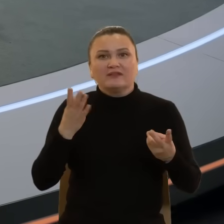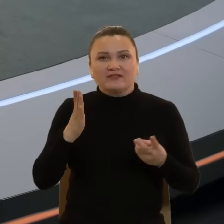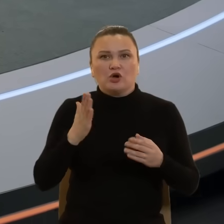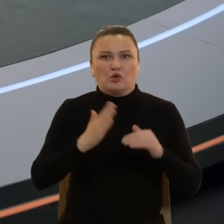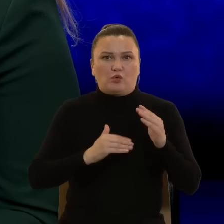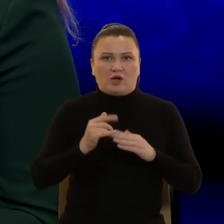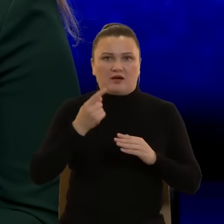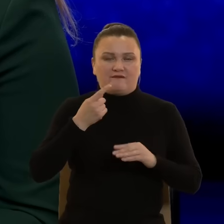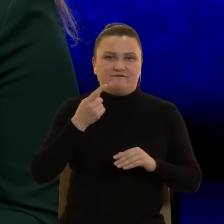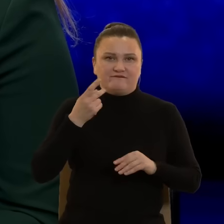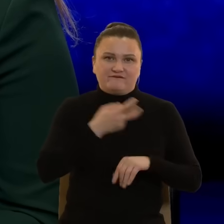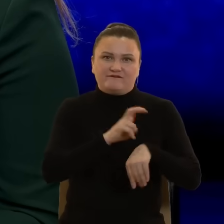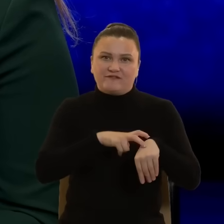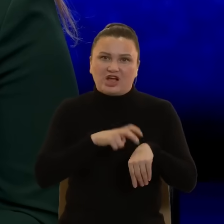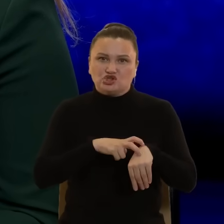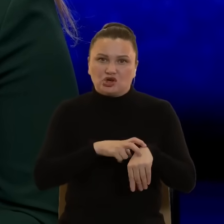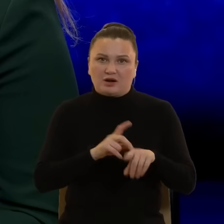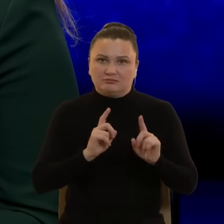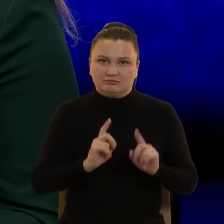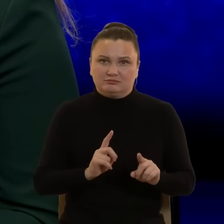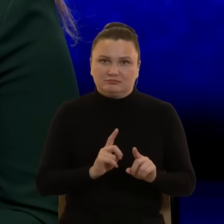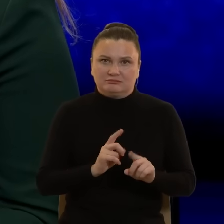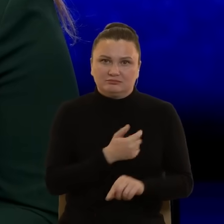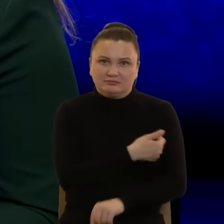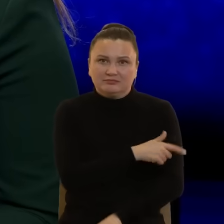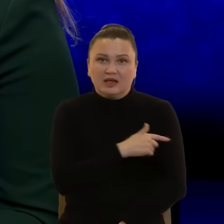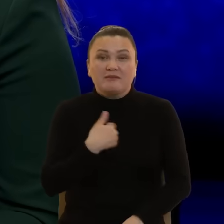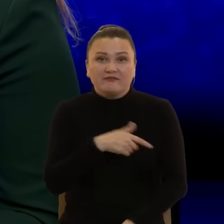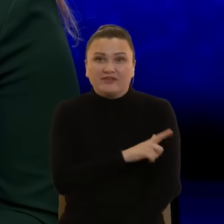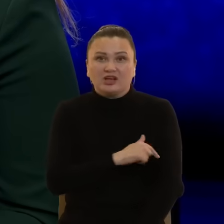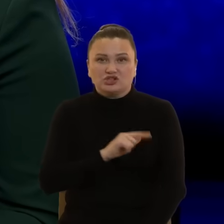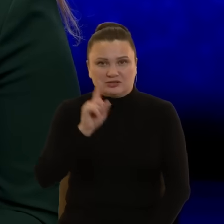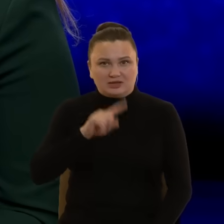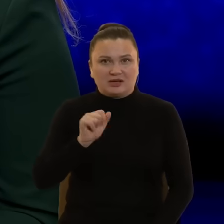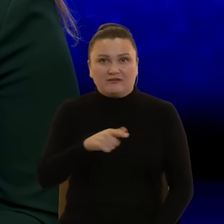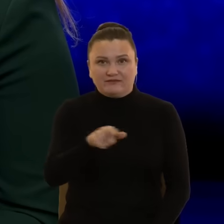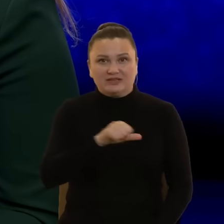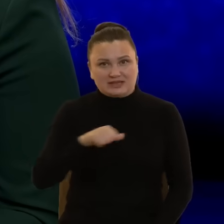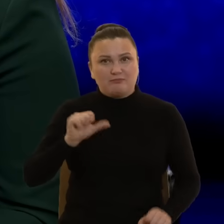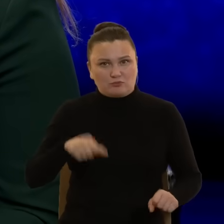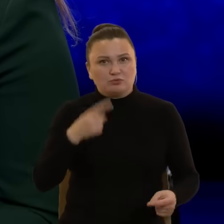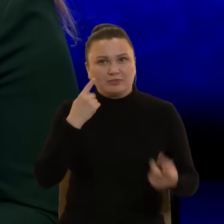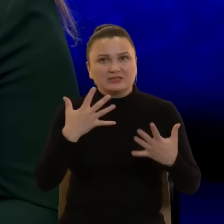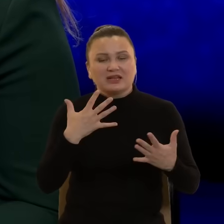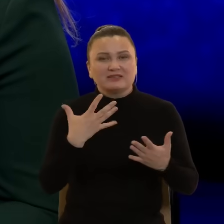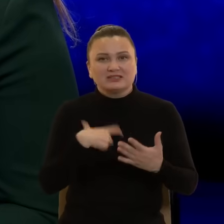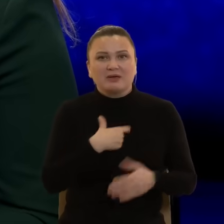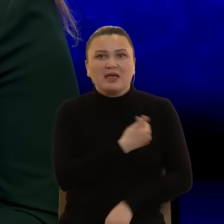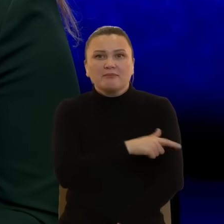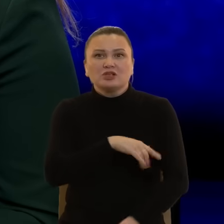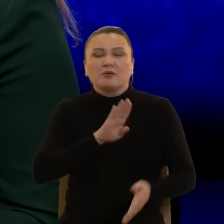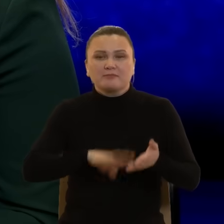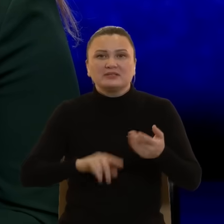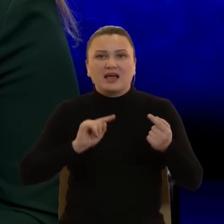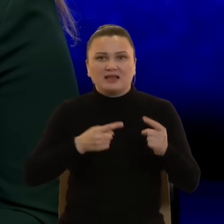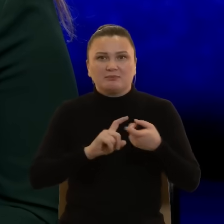врача в первую очередь. Потому что, разве можем мы сейчас себе представить вообще современную медицину без